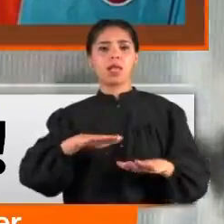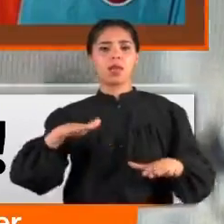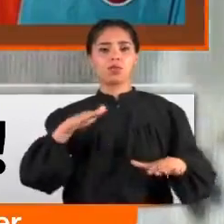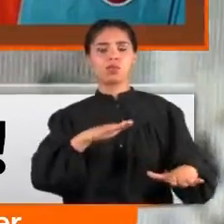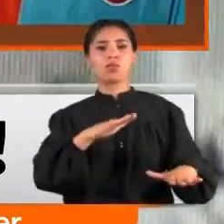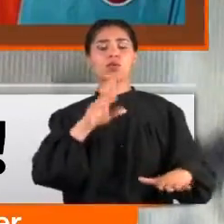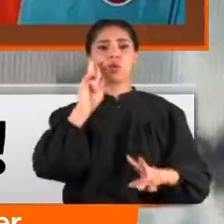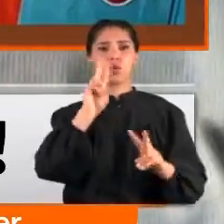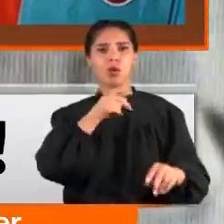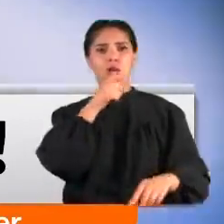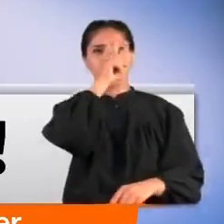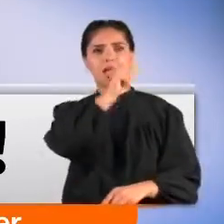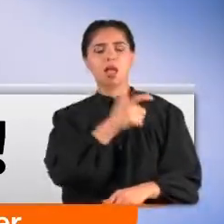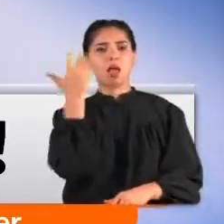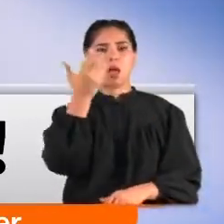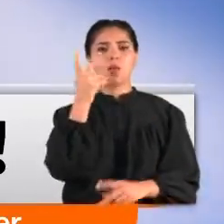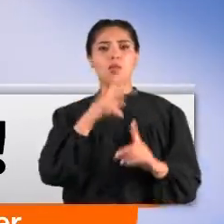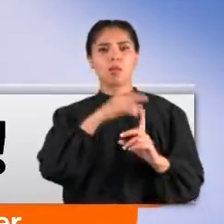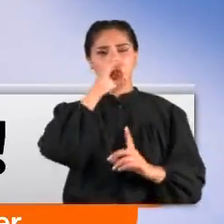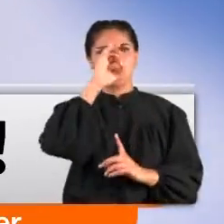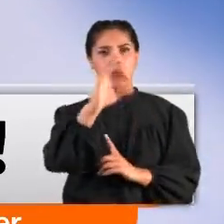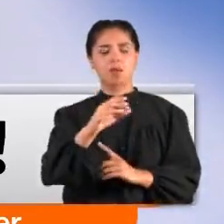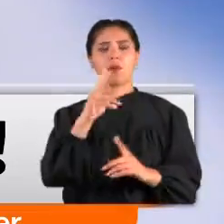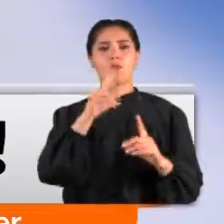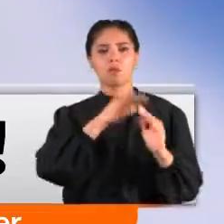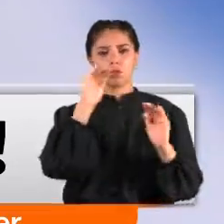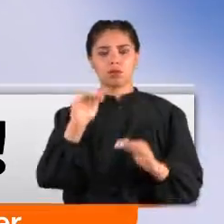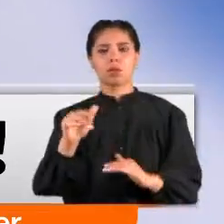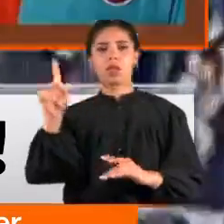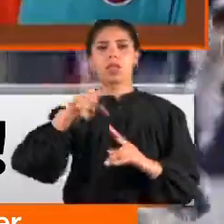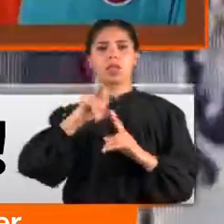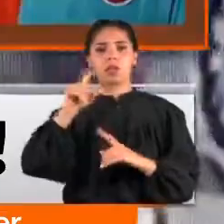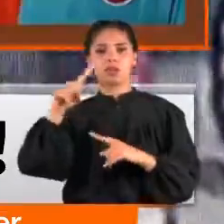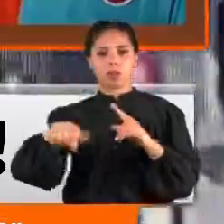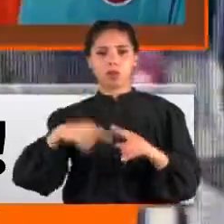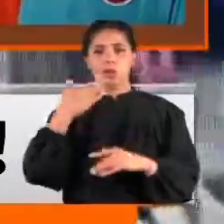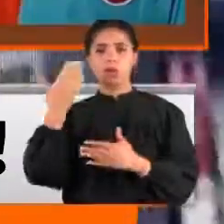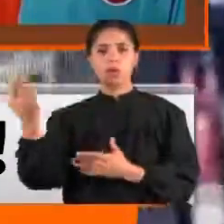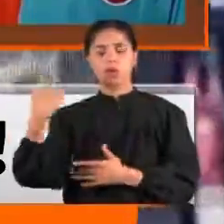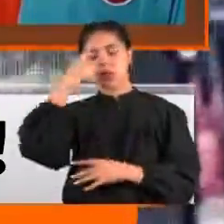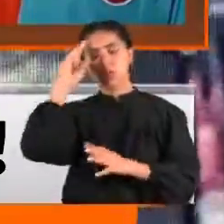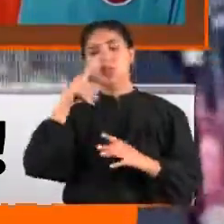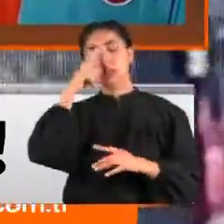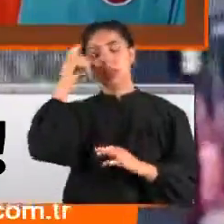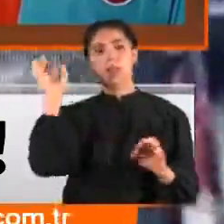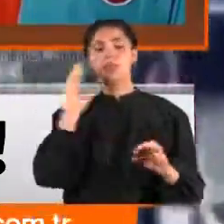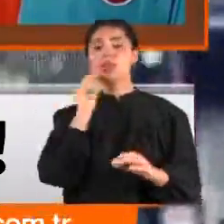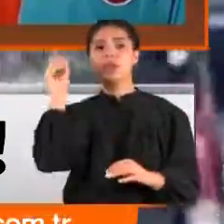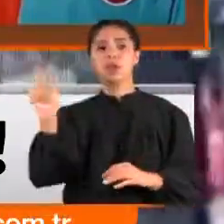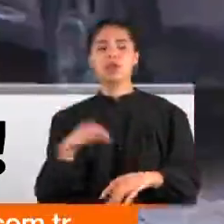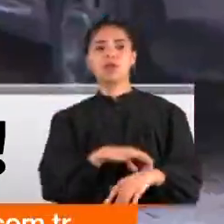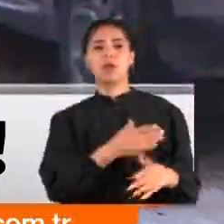adam ambulans ve polise haber verdi. Polis geldiğinde kimliği aradı ama üzerinde yoktu. Talihsiz genç hızla hastaneye